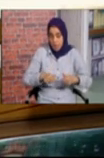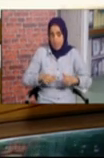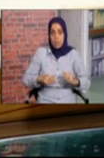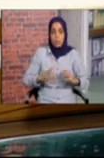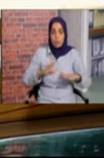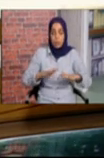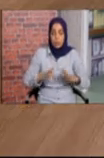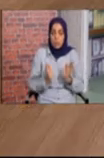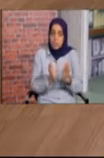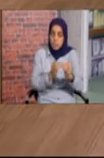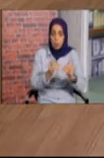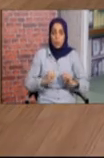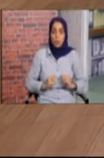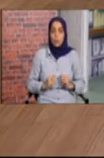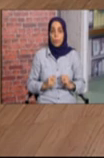في الفترة دي.